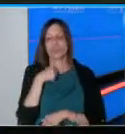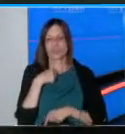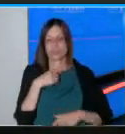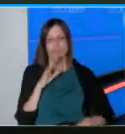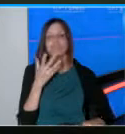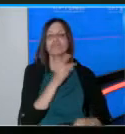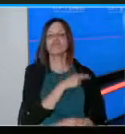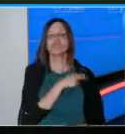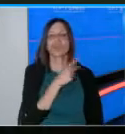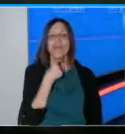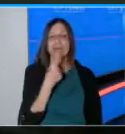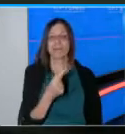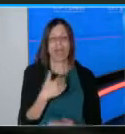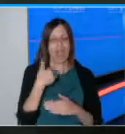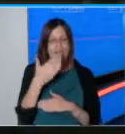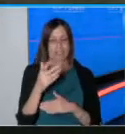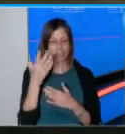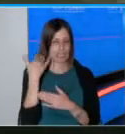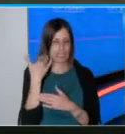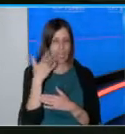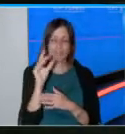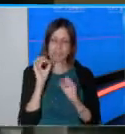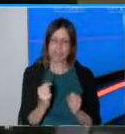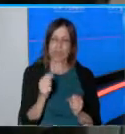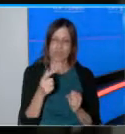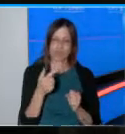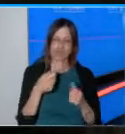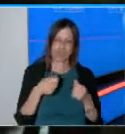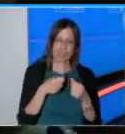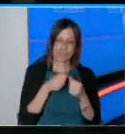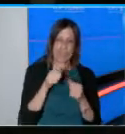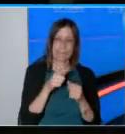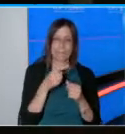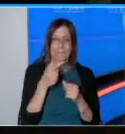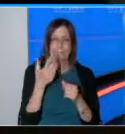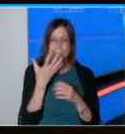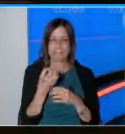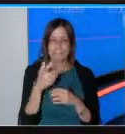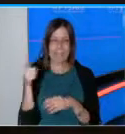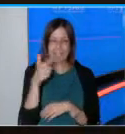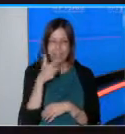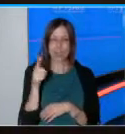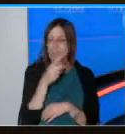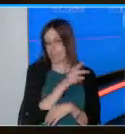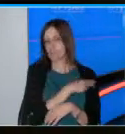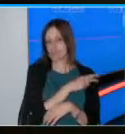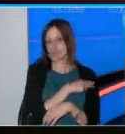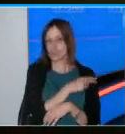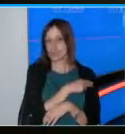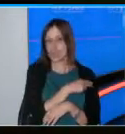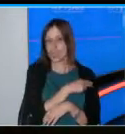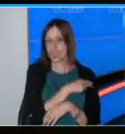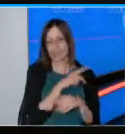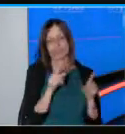מה המשטרה אמרה לכם אחרי שהמקרה קרה, ובטח שיתפתם איתם את ההקלטות והכל? המשטרה הייתה